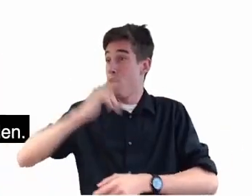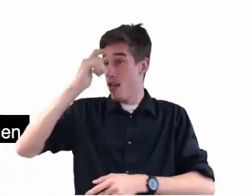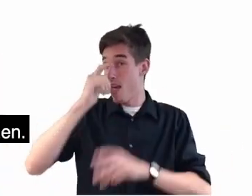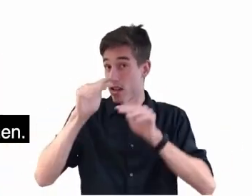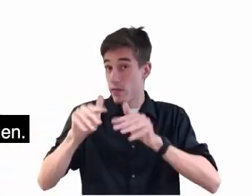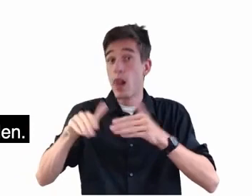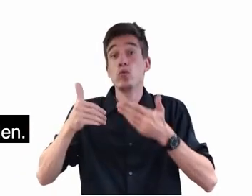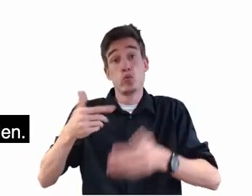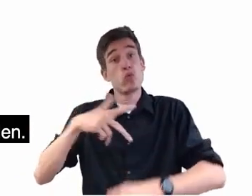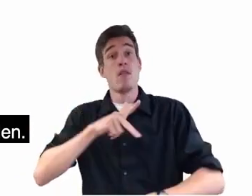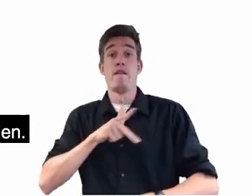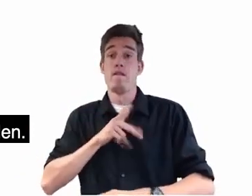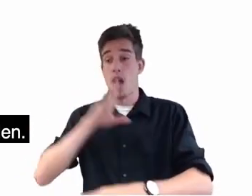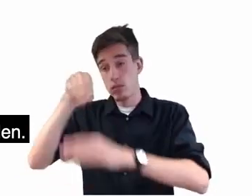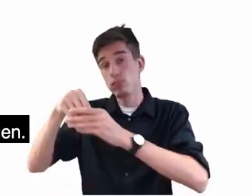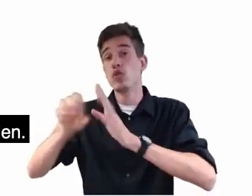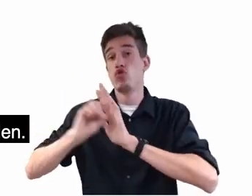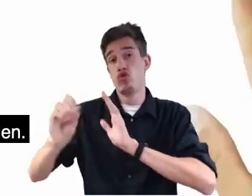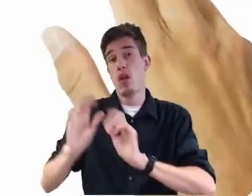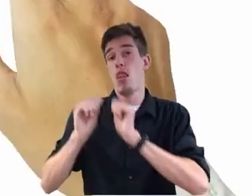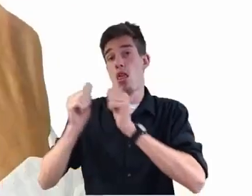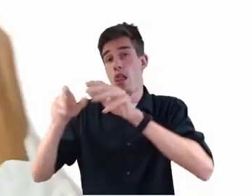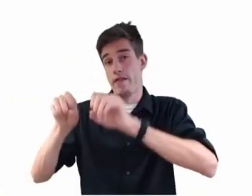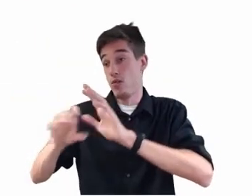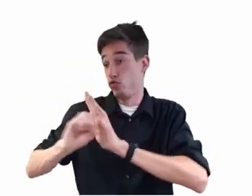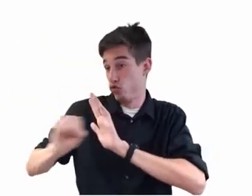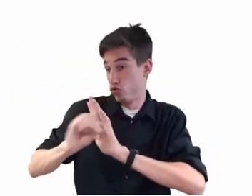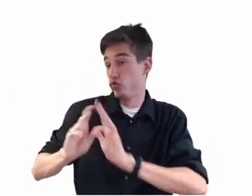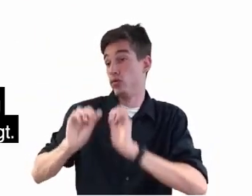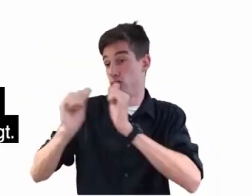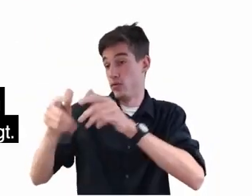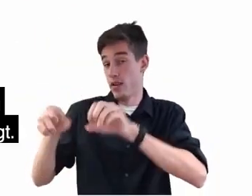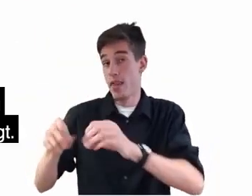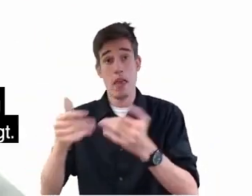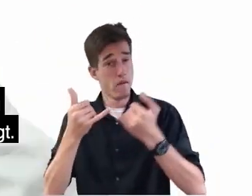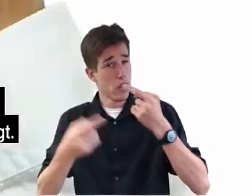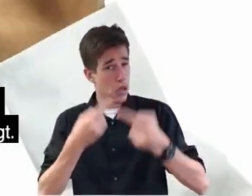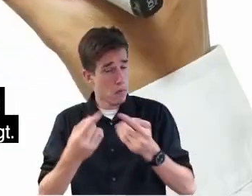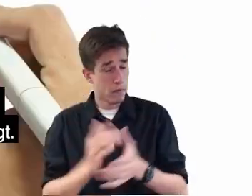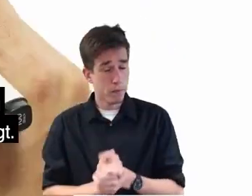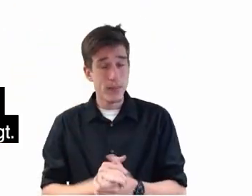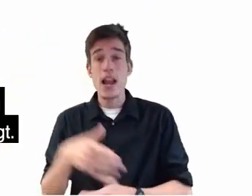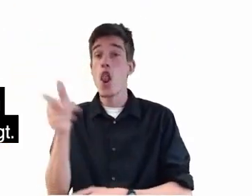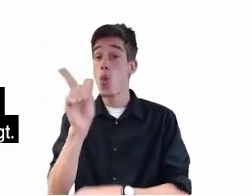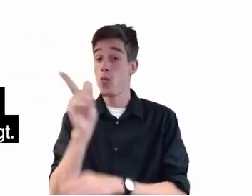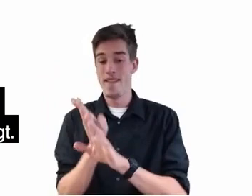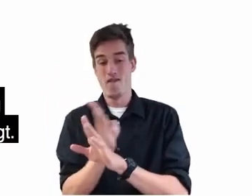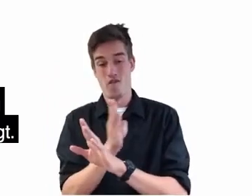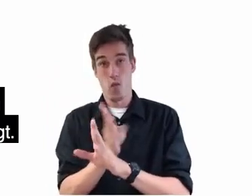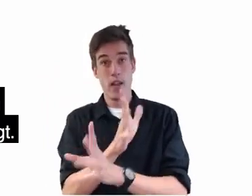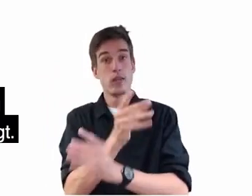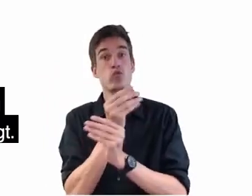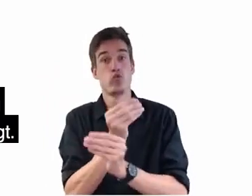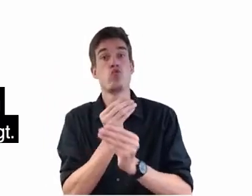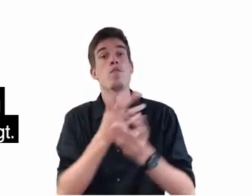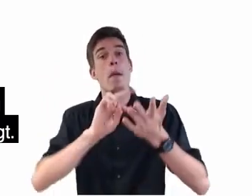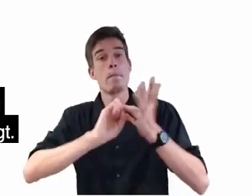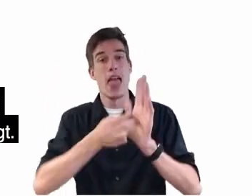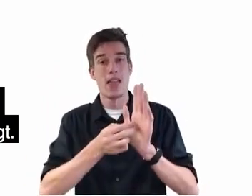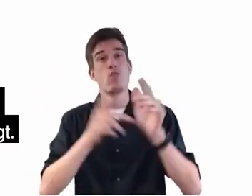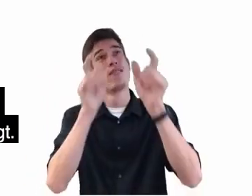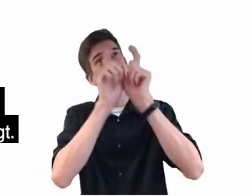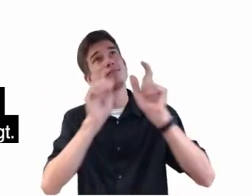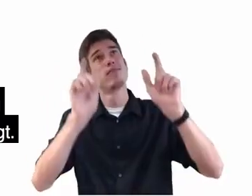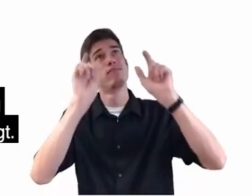und im besten sinne für die bevölkerung entscheiden und das geht so vor jeder lükex werden in der übungs planung das thema